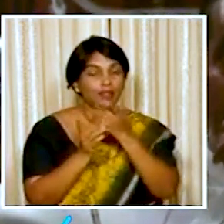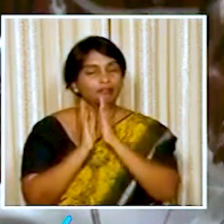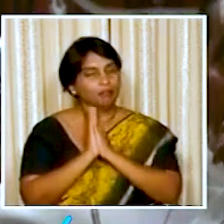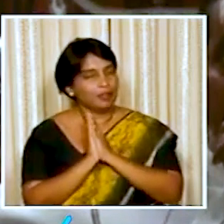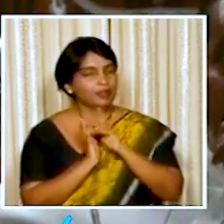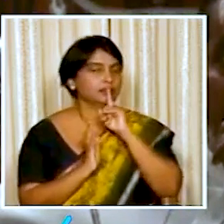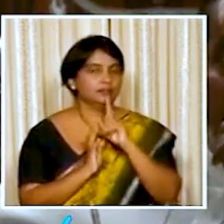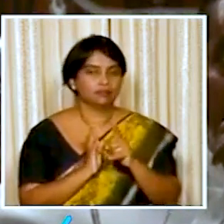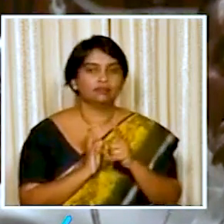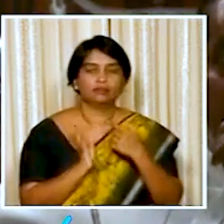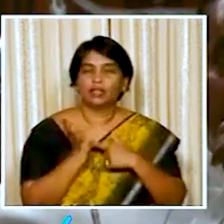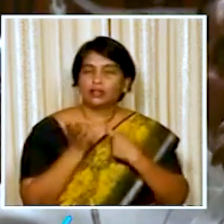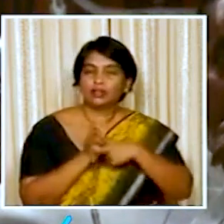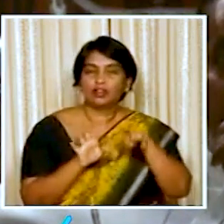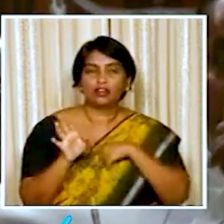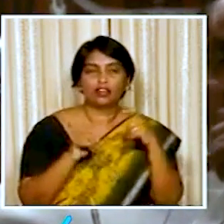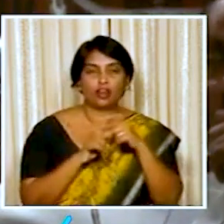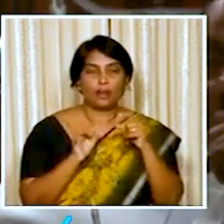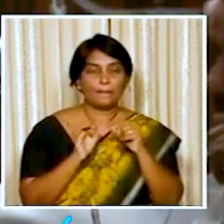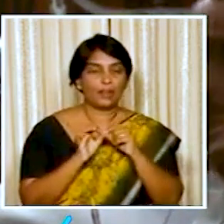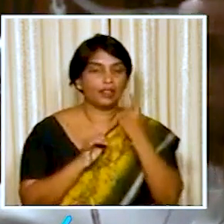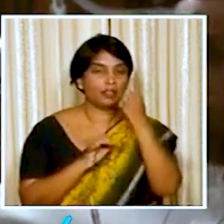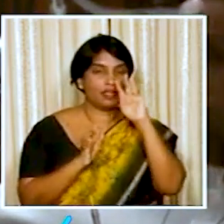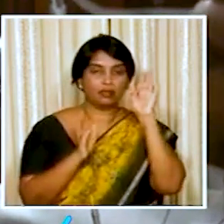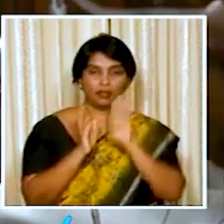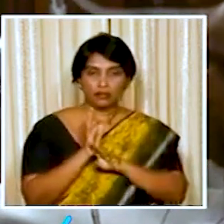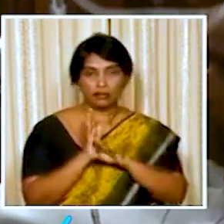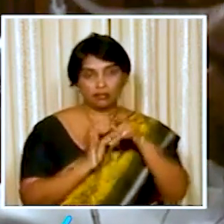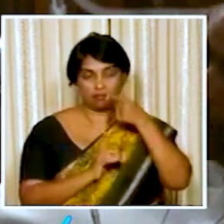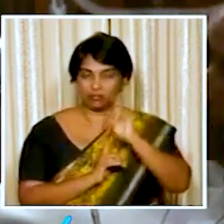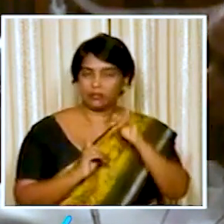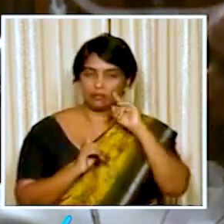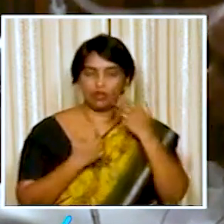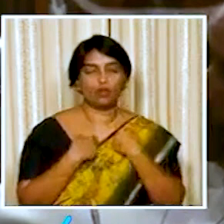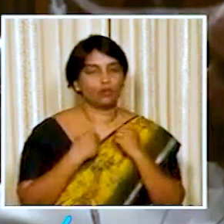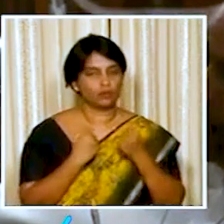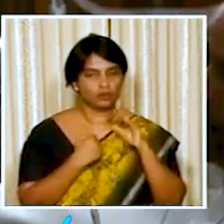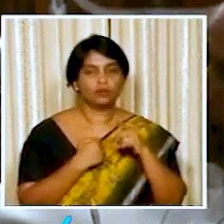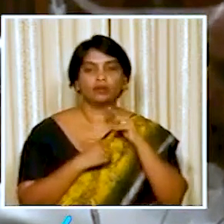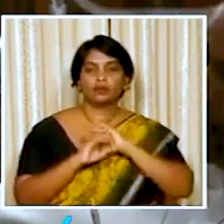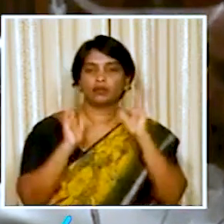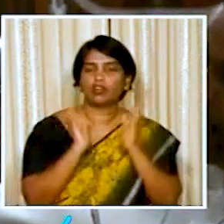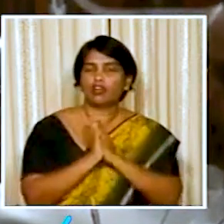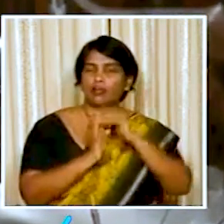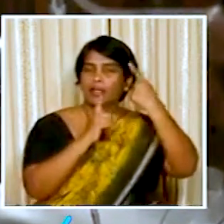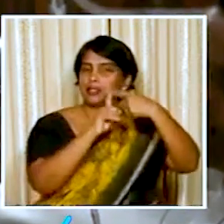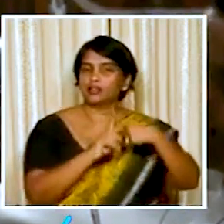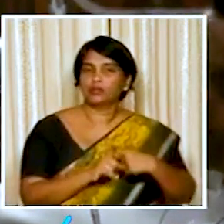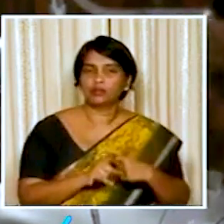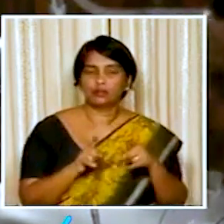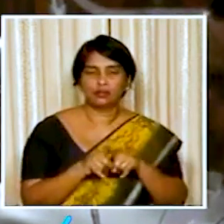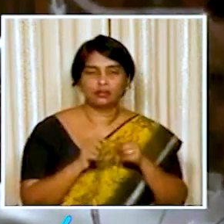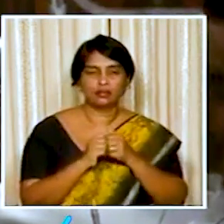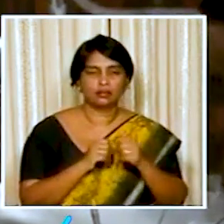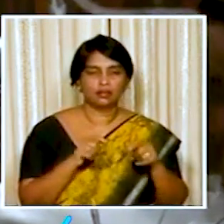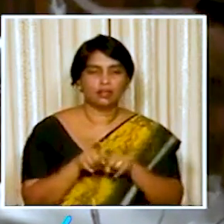කර පුළුවන් වුණොත් උත්සාහ කරනවා ඩොලර් බිලියන 14ක් කපා ගන්නට. එකඟ වෙයිද දන්නේ නැහැ. හැබැයි උත්සාහ කරනවා කපා ගන්න. මේ ඔක්කොම එකතු කරොත් කීයද? ඩොලර් බිලියන